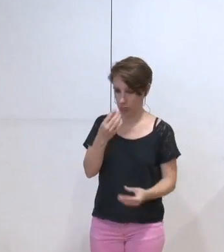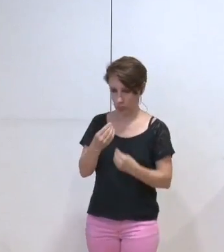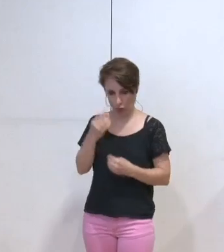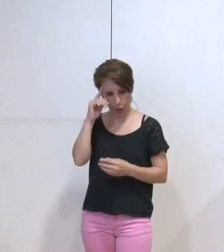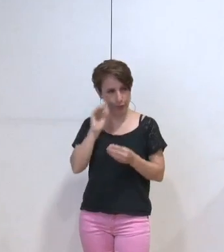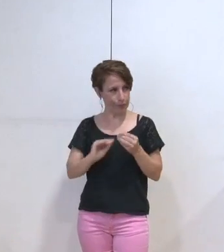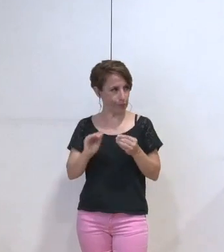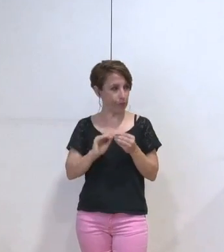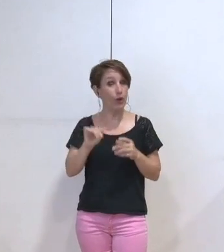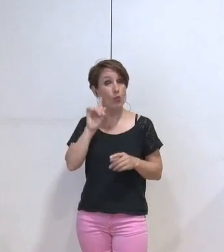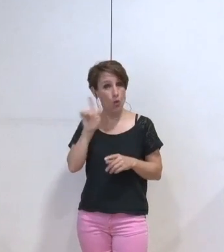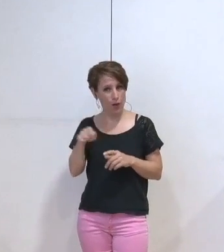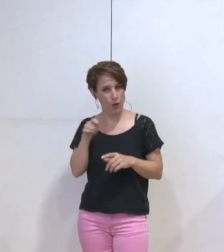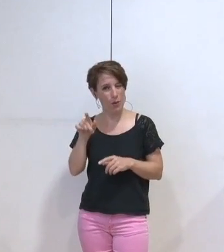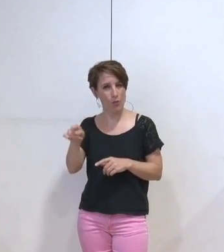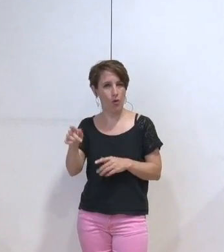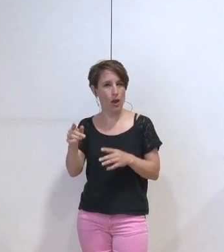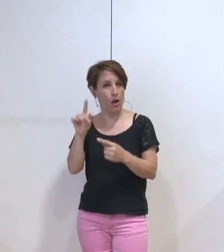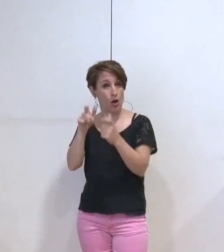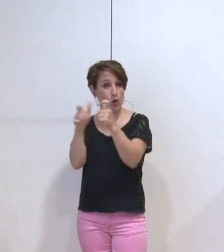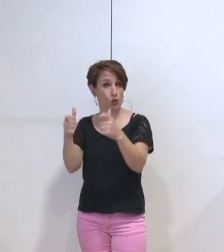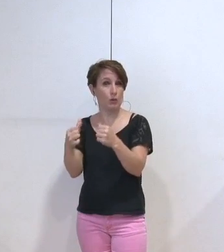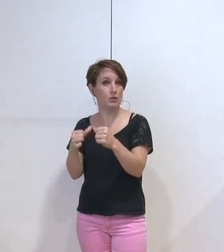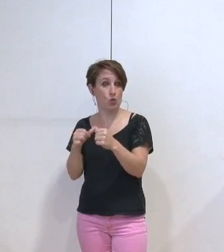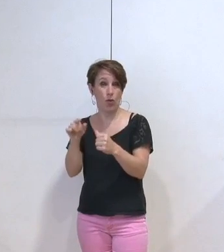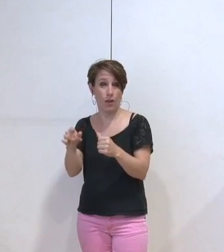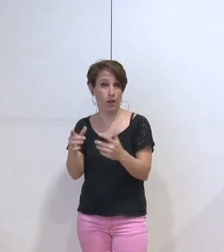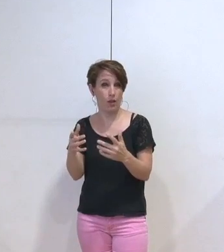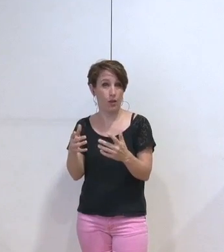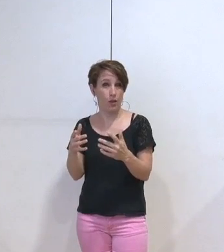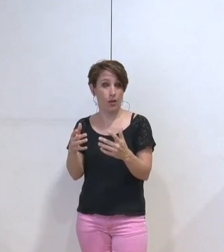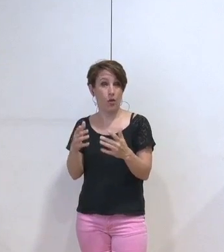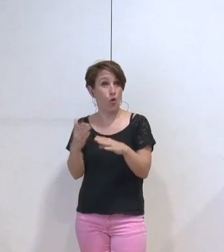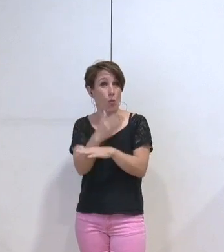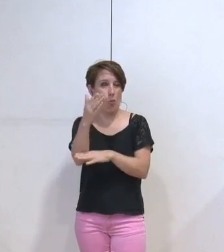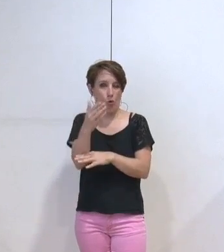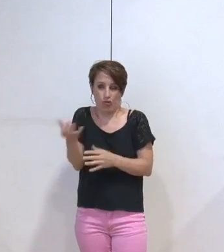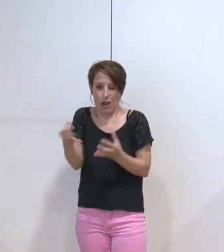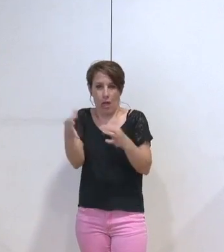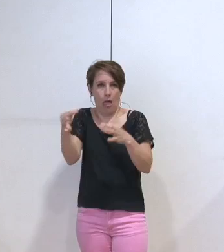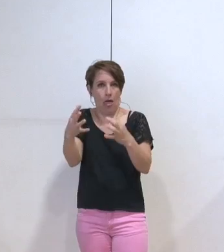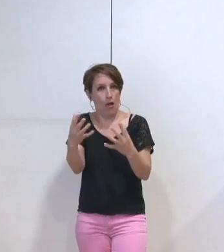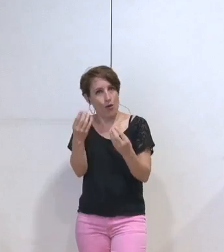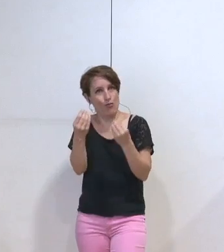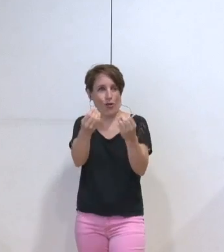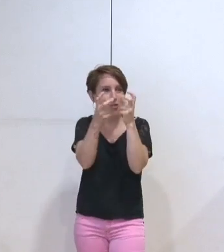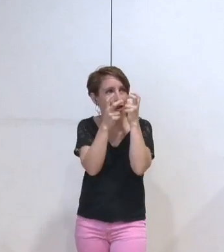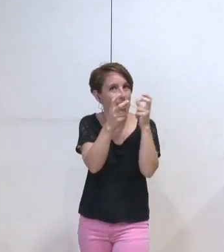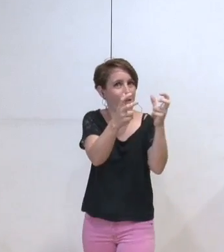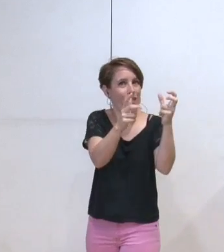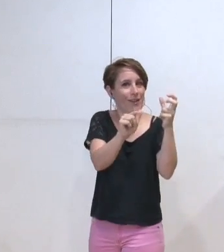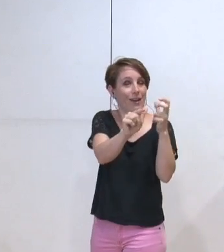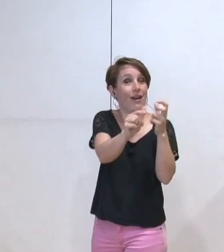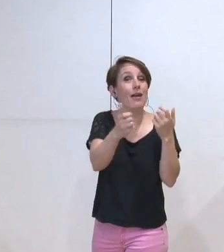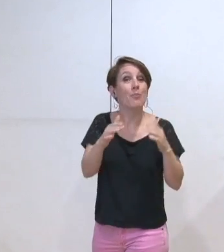des projets pour les rendre les plus attractifs possibles le problème est que les fonds qui servent à lancer ces projets proviennent de